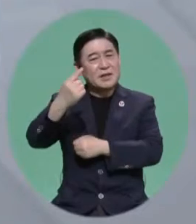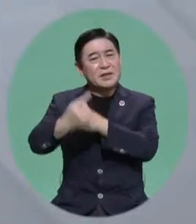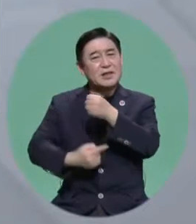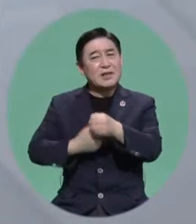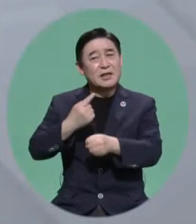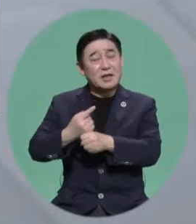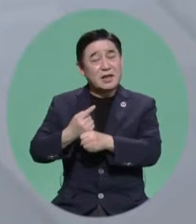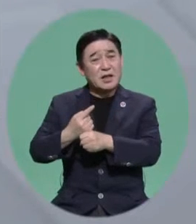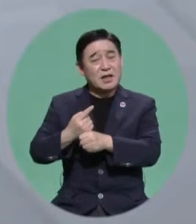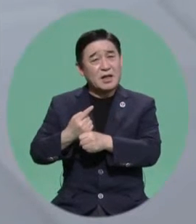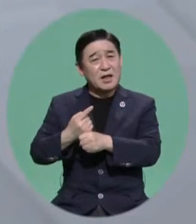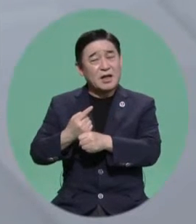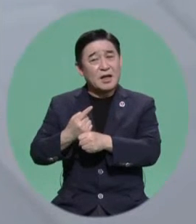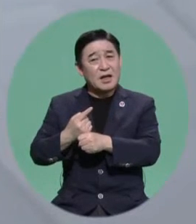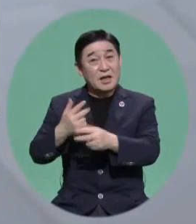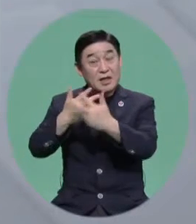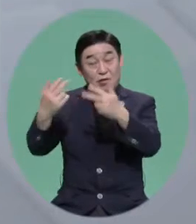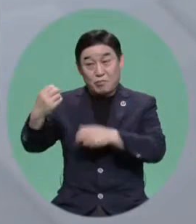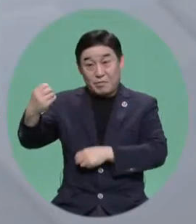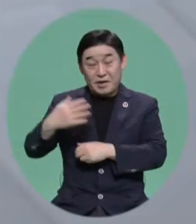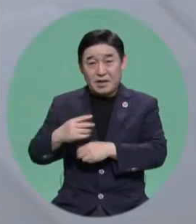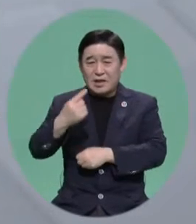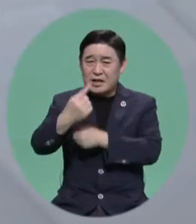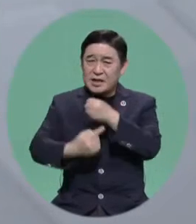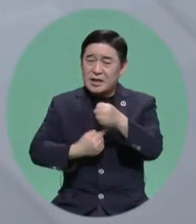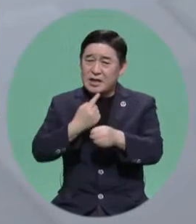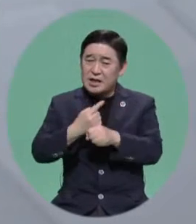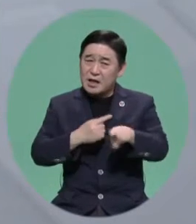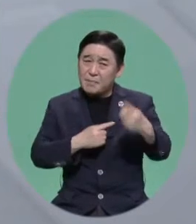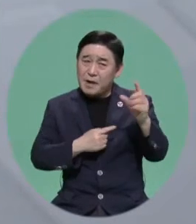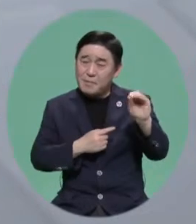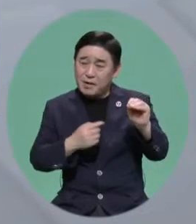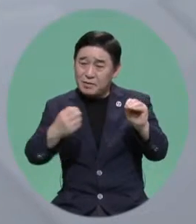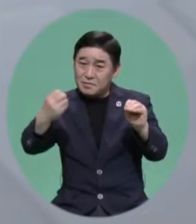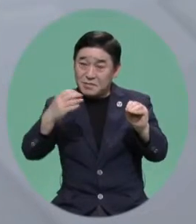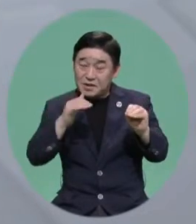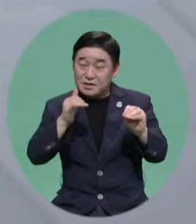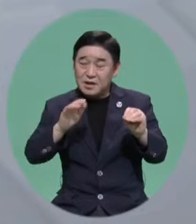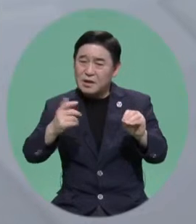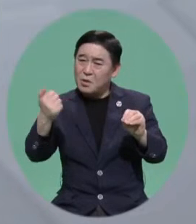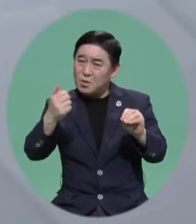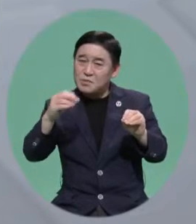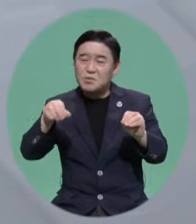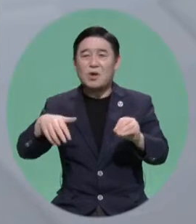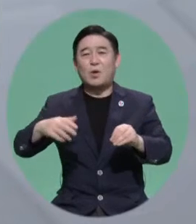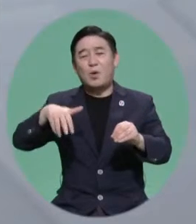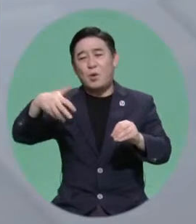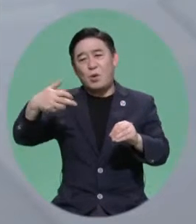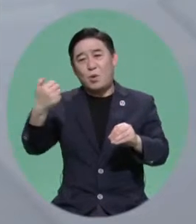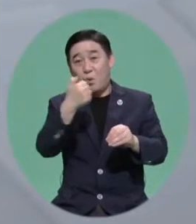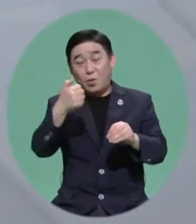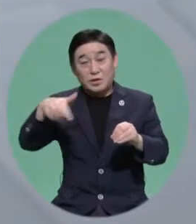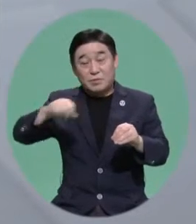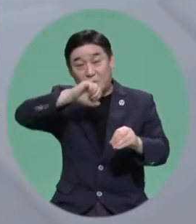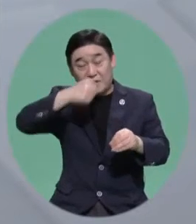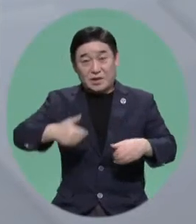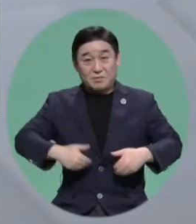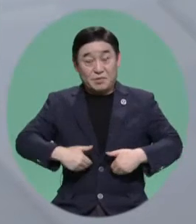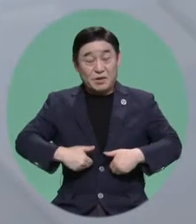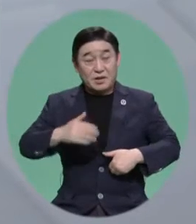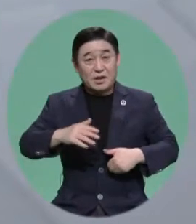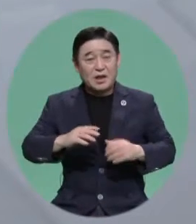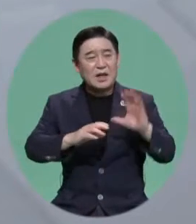이점이 후보께서 말씀 하신 연 100만원 만해도 1 50조 원이 들어가는데 이걸 가지고 뭐 탄소세